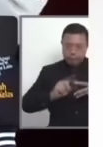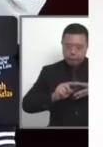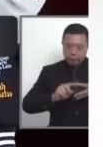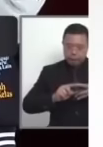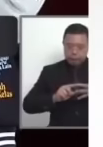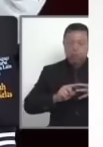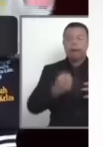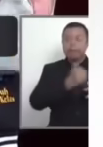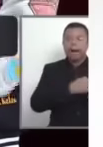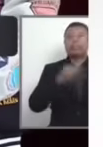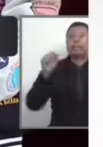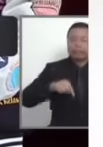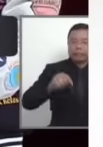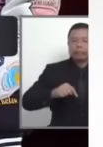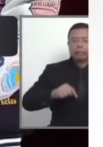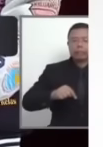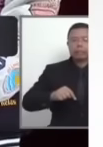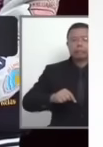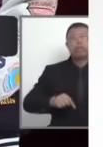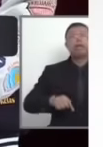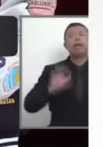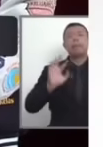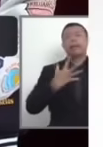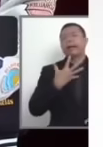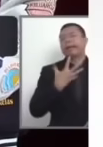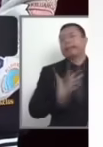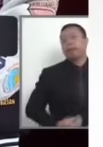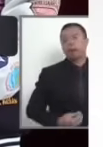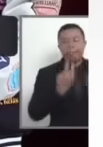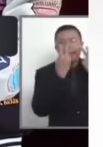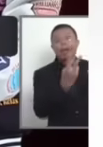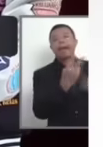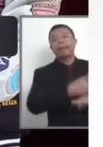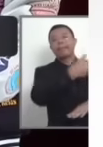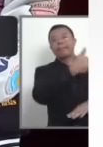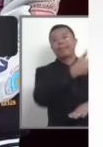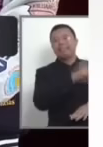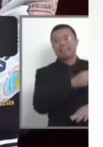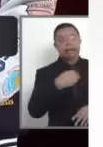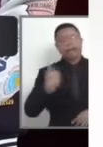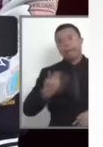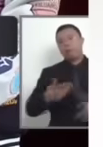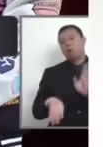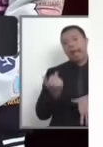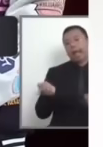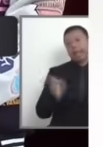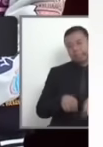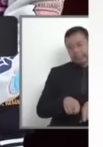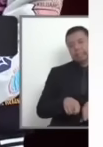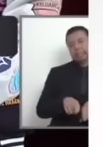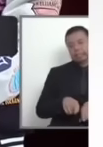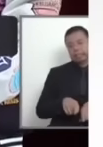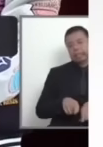sisi marketing politik ya, itu juga bukan hanya menyasar apa yang menjadi pemilih atau pendukung Pak Jokowi saja